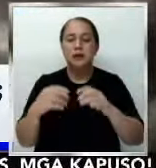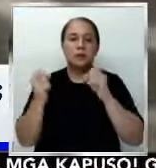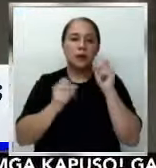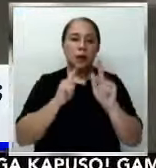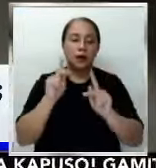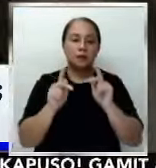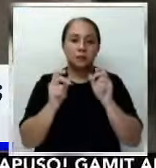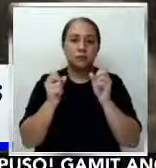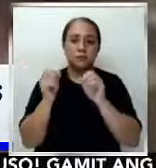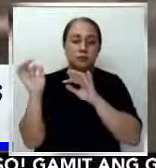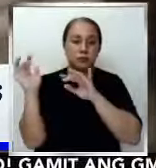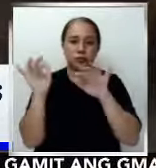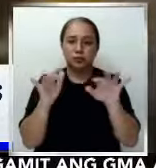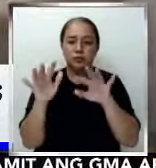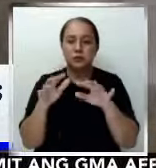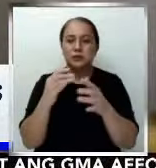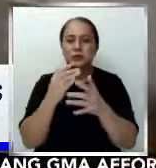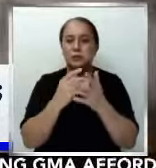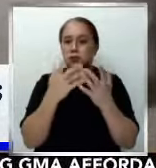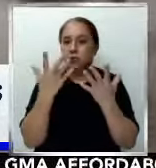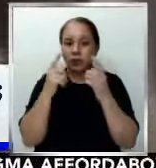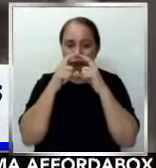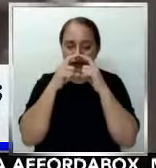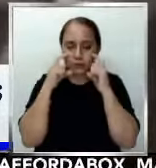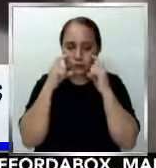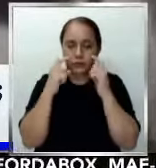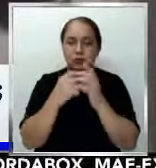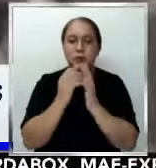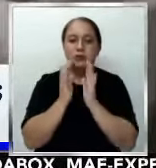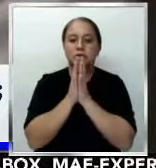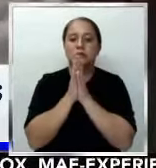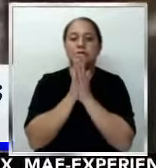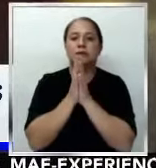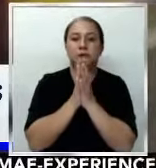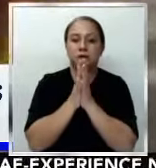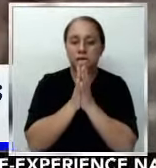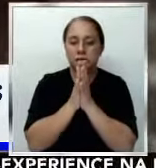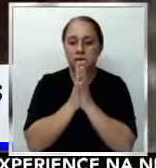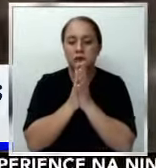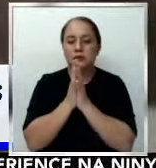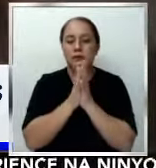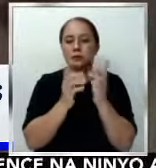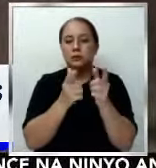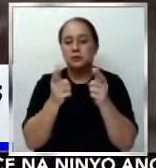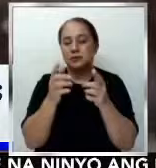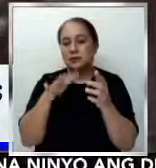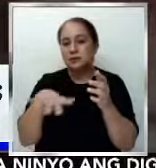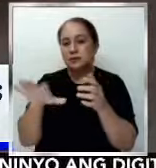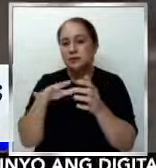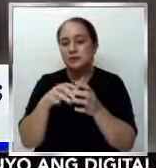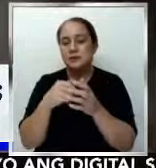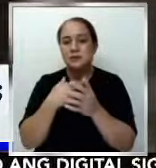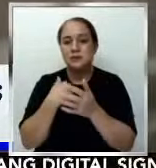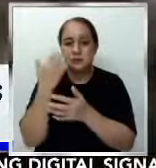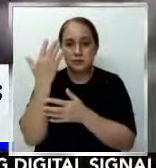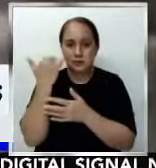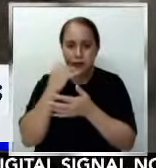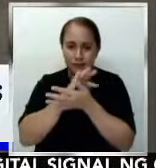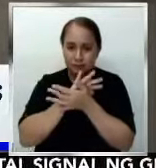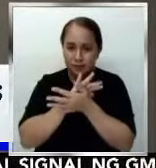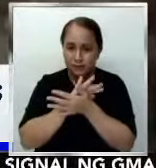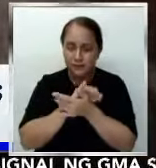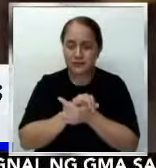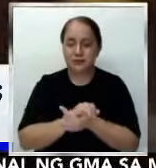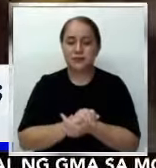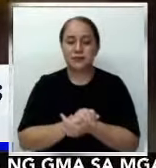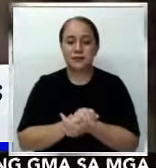ang ilan hindi na nakamask, nagkadikit-dikit sa control points sa paligid ng simbahan sa kabila ng pandemya. Deboto